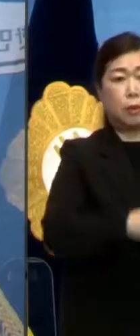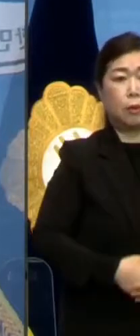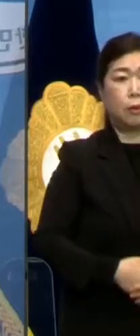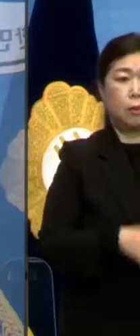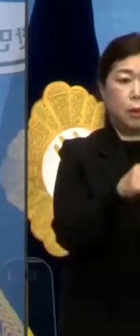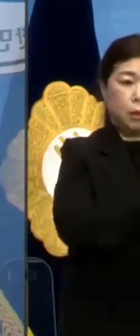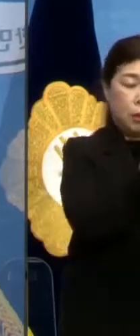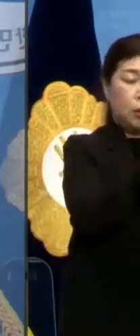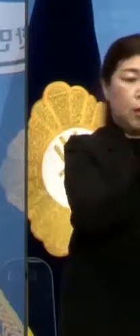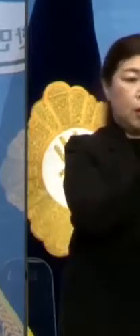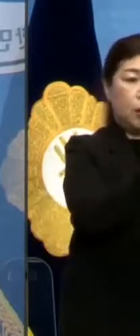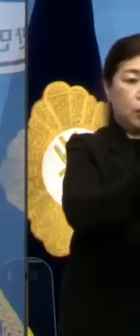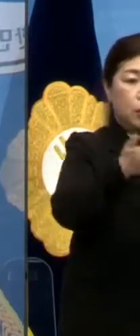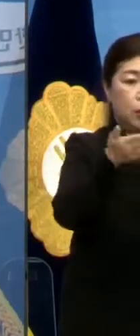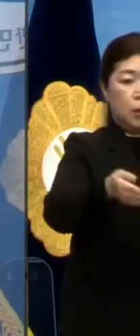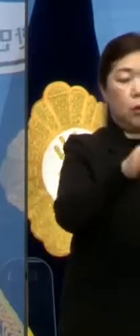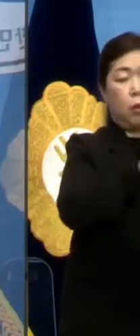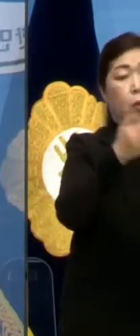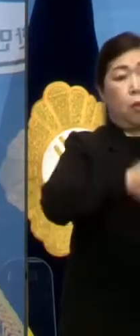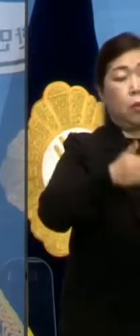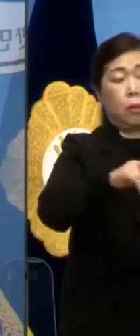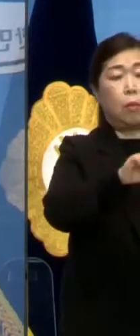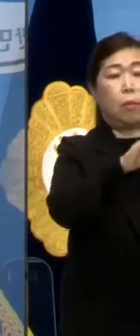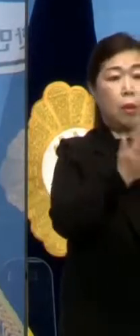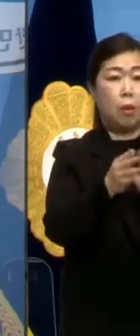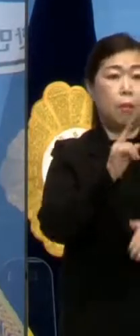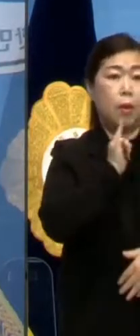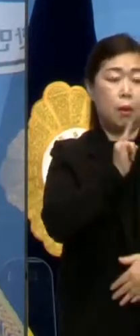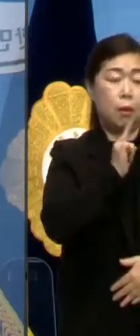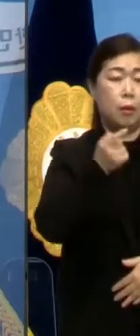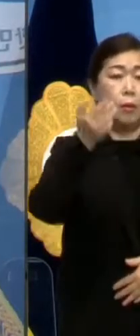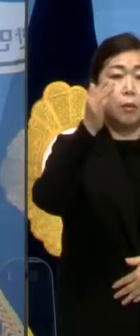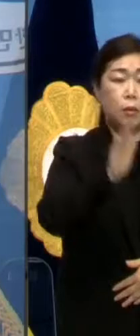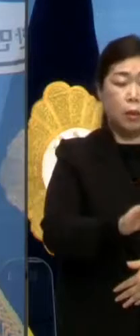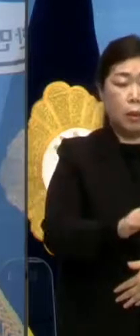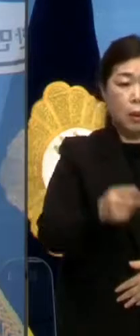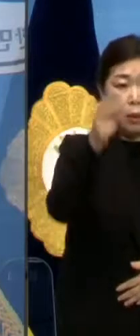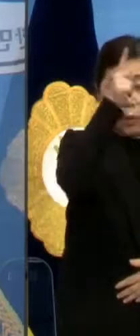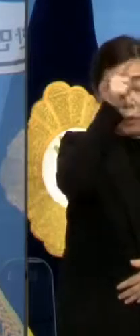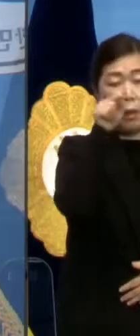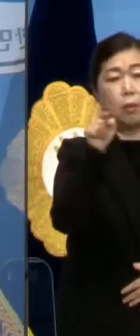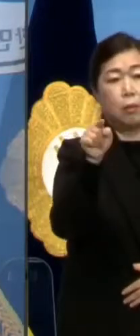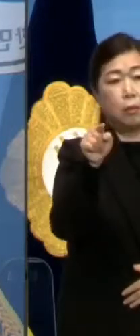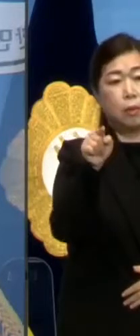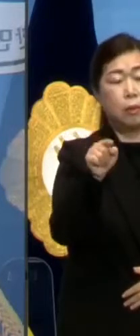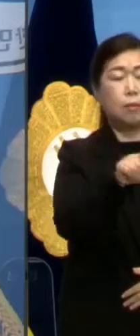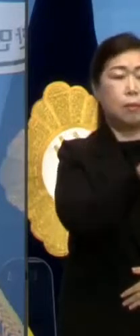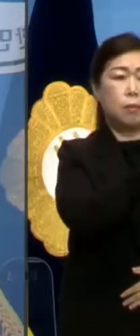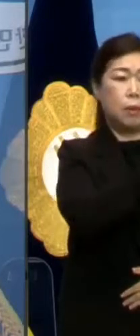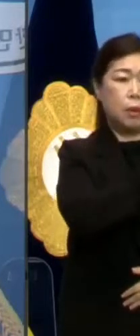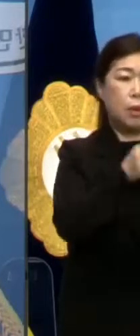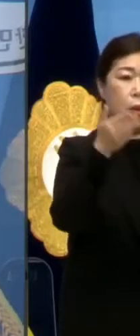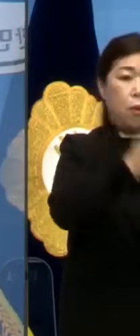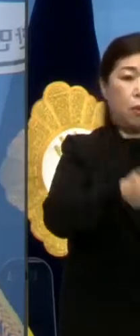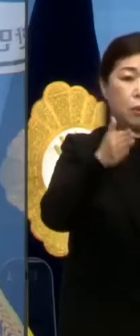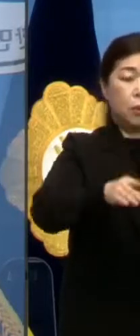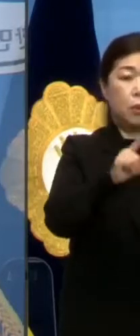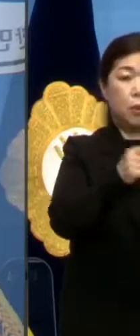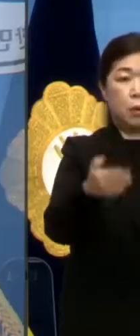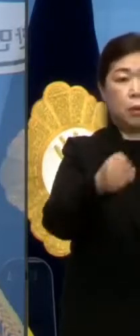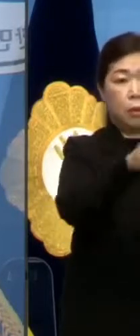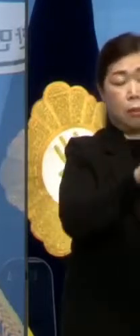입양기관을 공적으로 하시겠다고 하셨습니다. 그런데 경찰이야말로 가장 공적인 기관